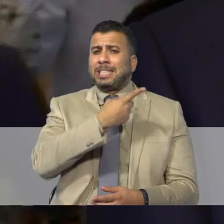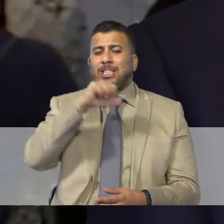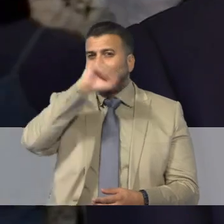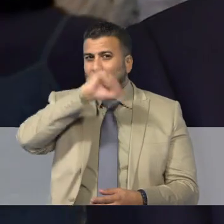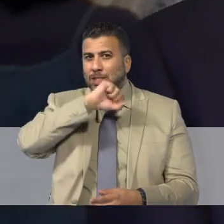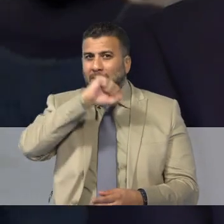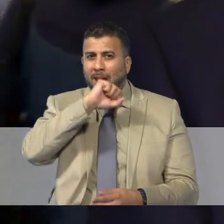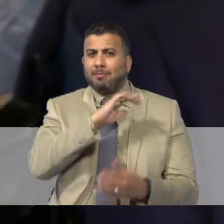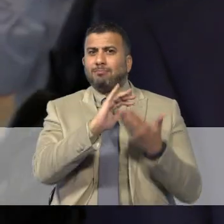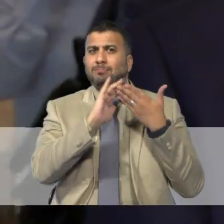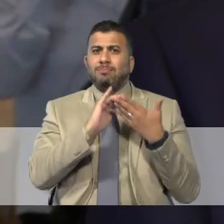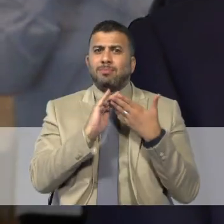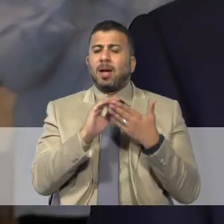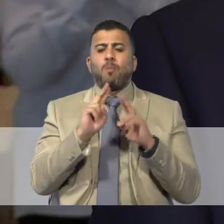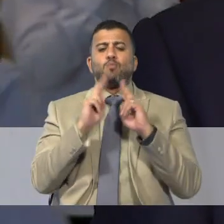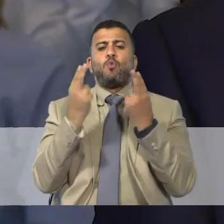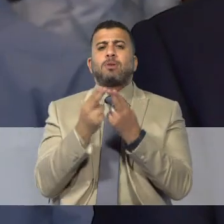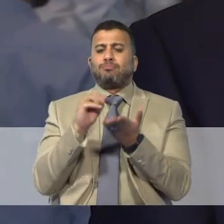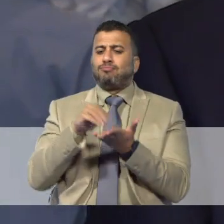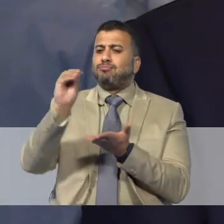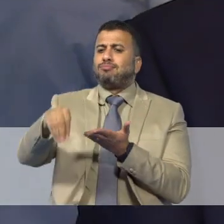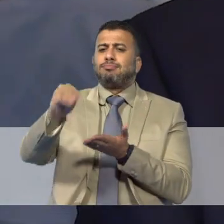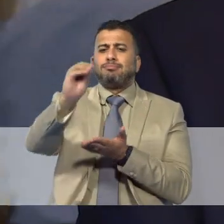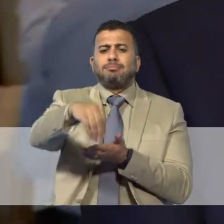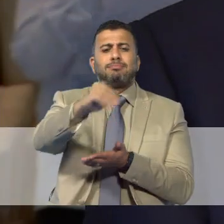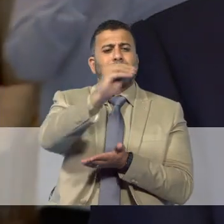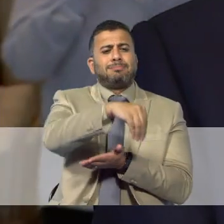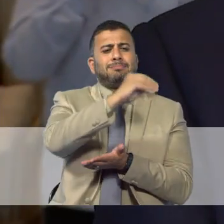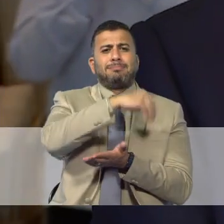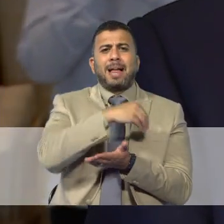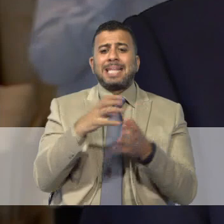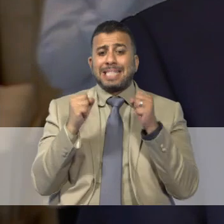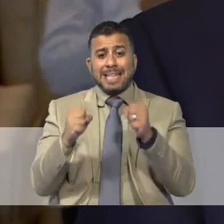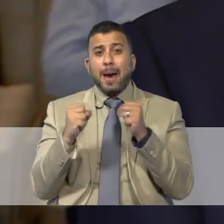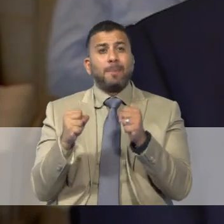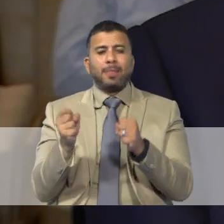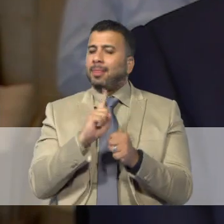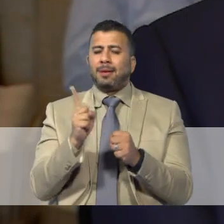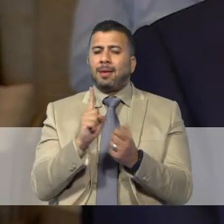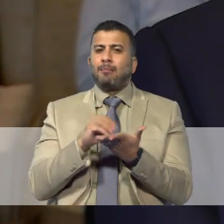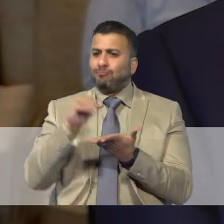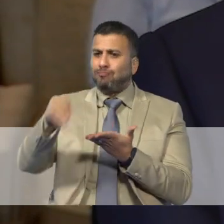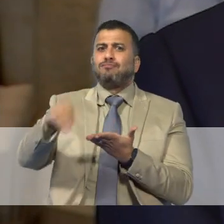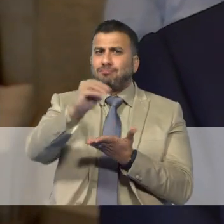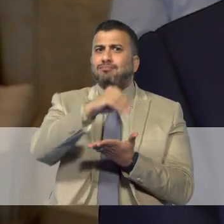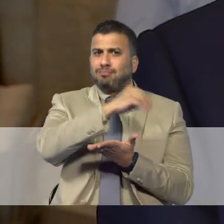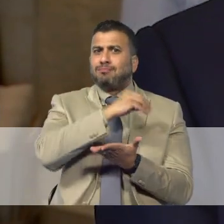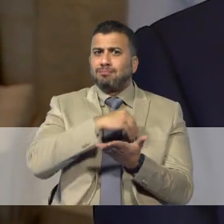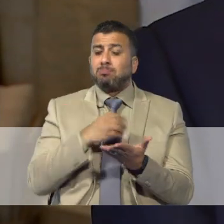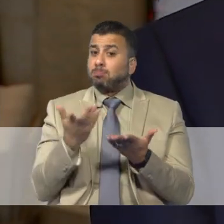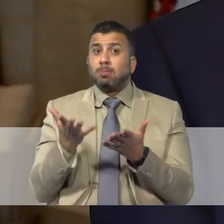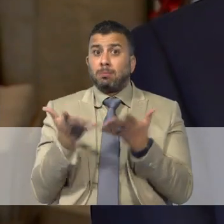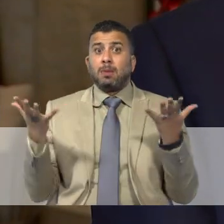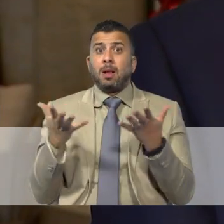أن يكون مؤتمرا متحركا لا مؤتمرا ثابتا، وأنا أعتقد هذا يعزز ويعطي الكثير